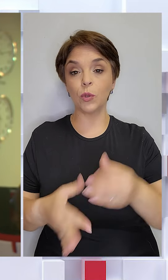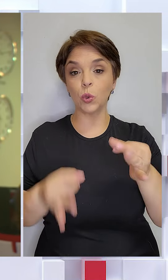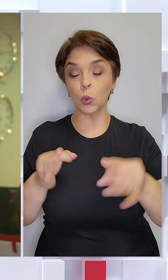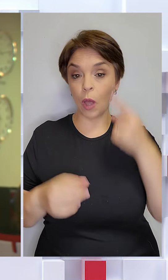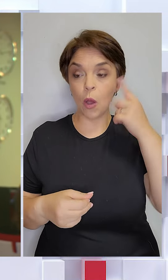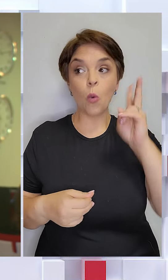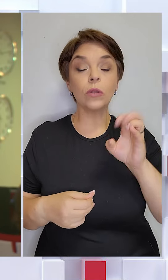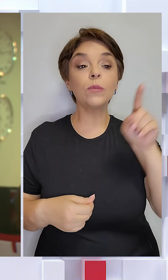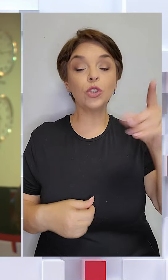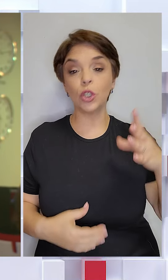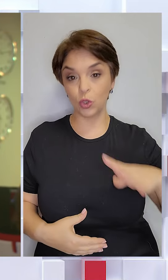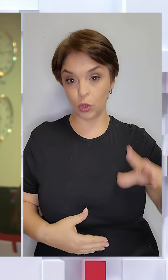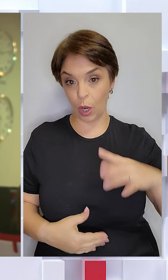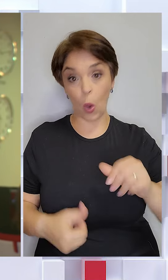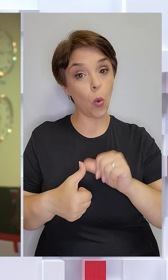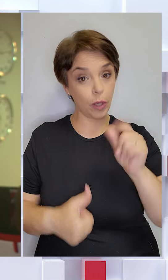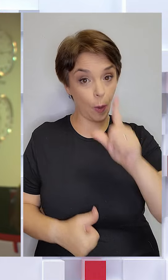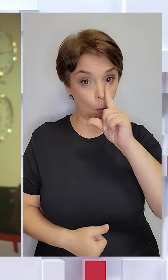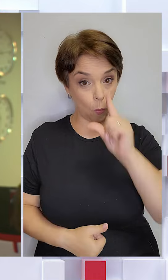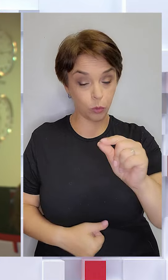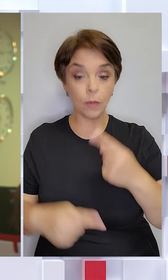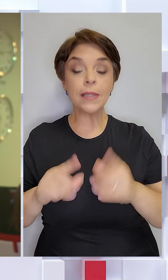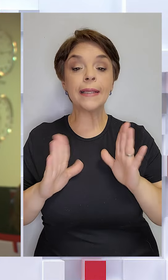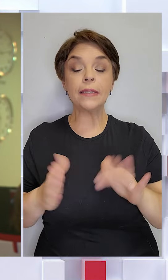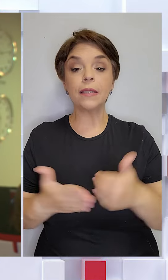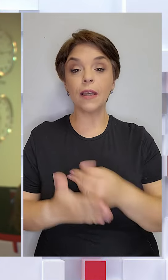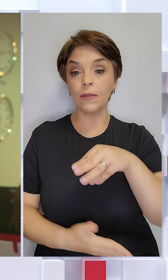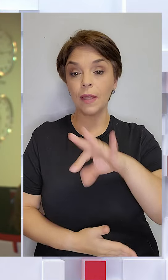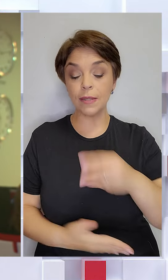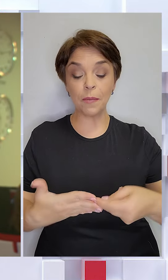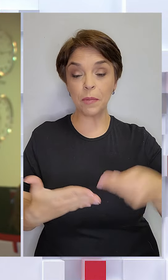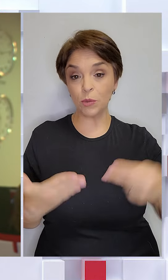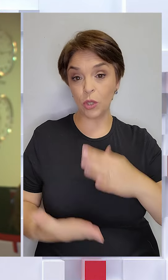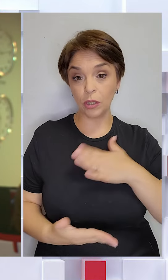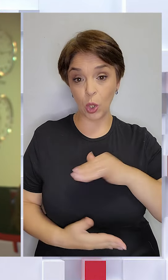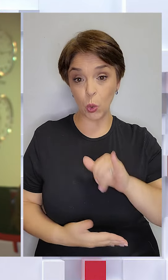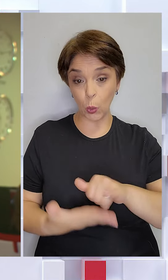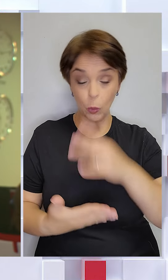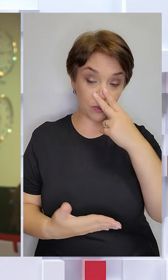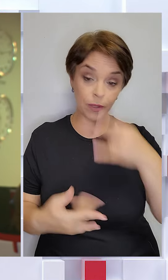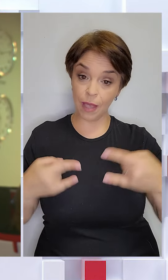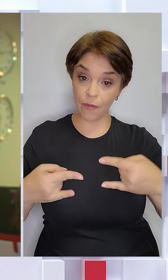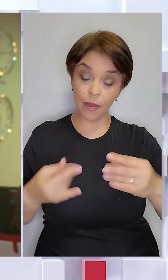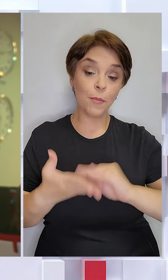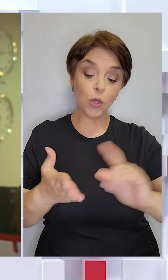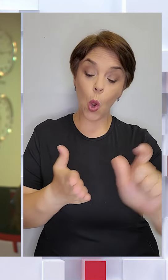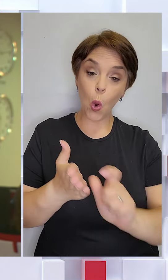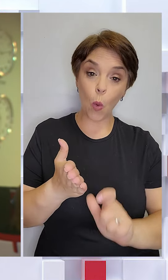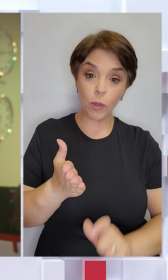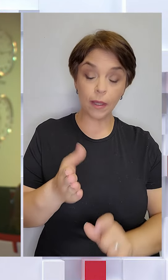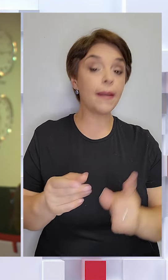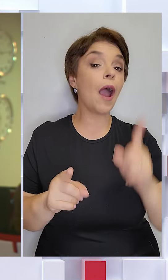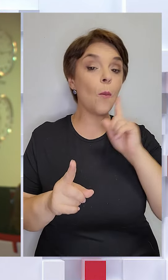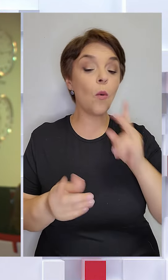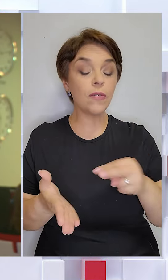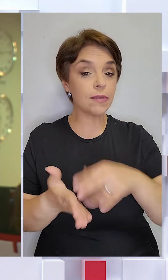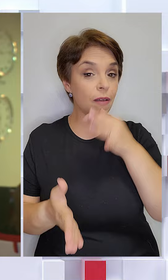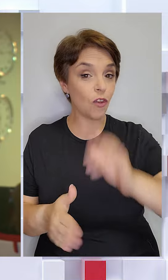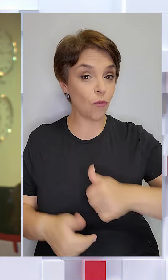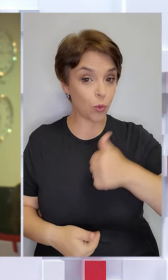там ще чекають. Окрім Путіна, про це і не тільки сьогодні в ТСН. Підпишіться на наш YouTube, дивіться ефіри, пишіть коментарі. А поки